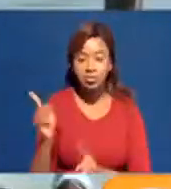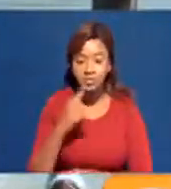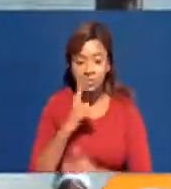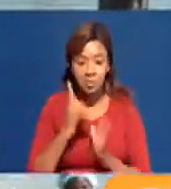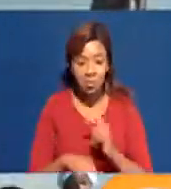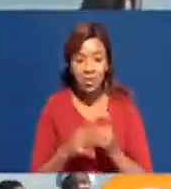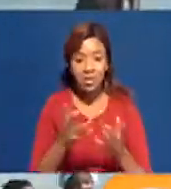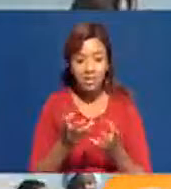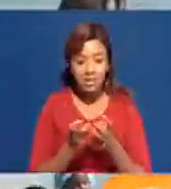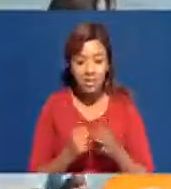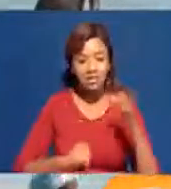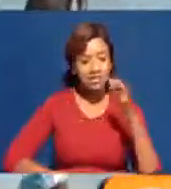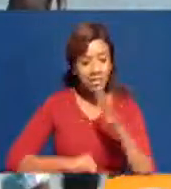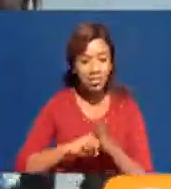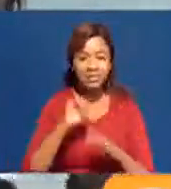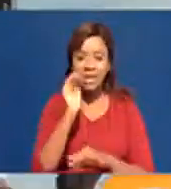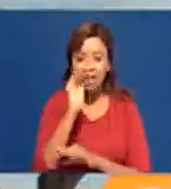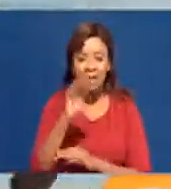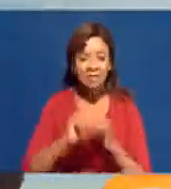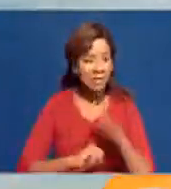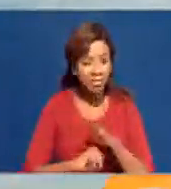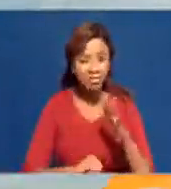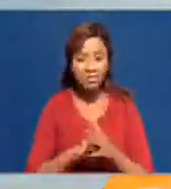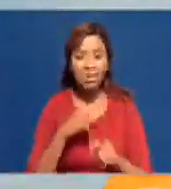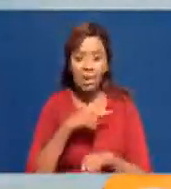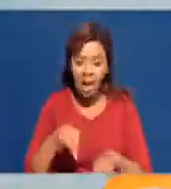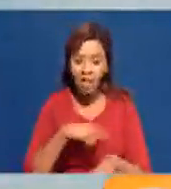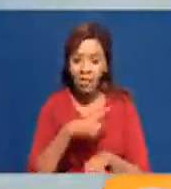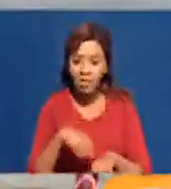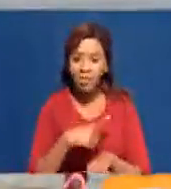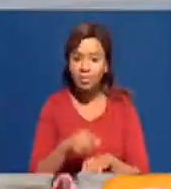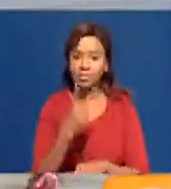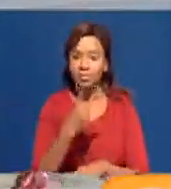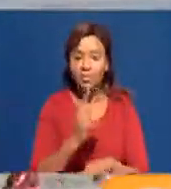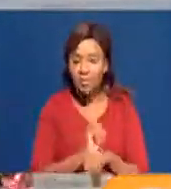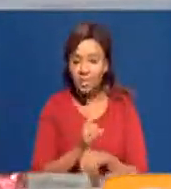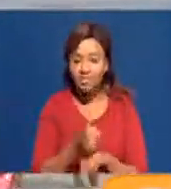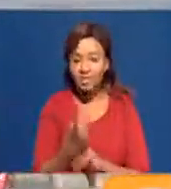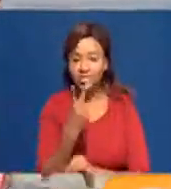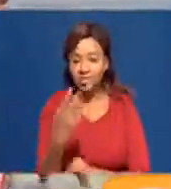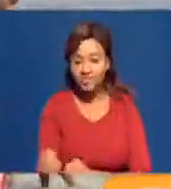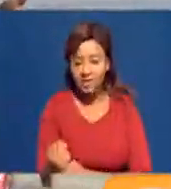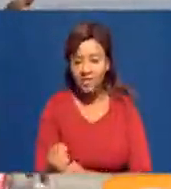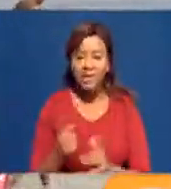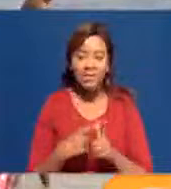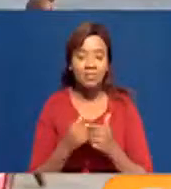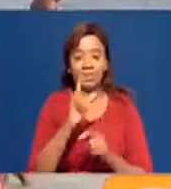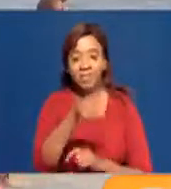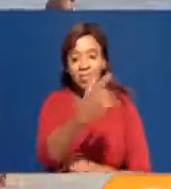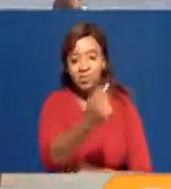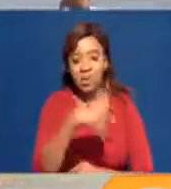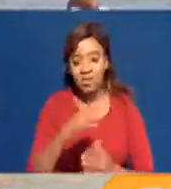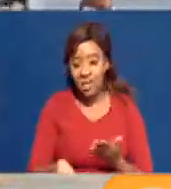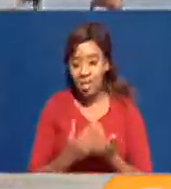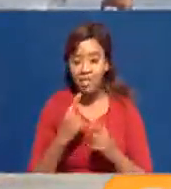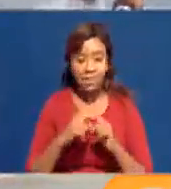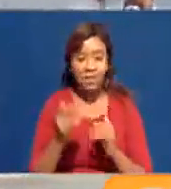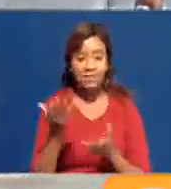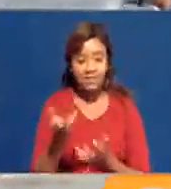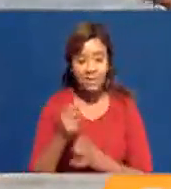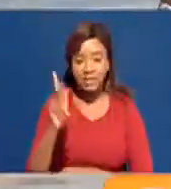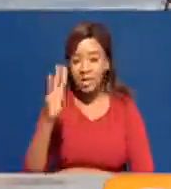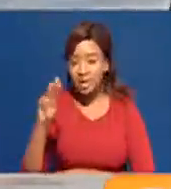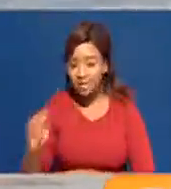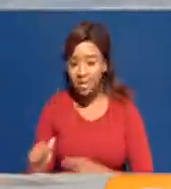25 kabla ya msamaria mwema kujitokeza, na sasa wakitaka maafisa wa mamlaka ya bahari na maziwa KMA, shirika la Coast